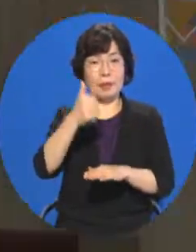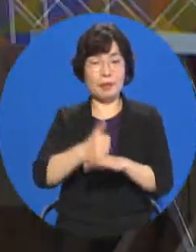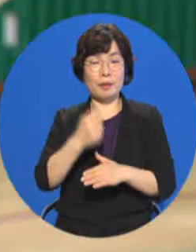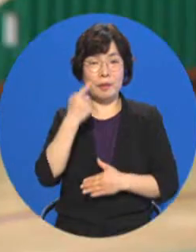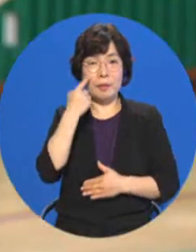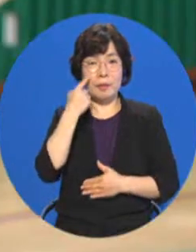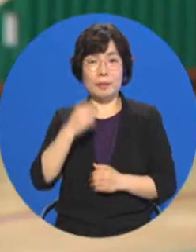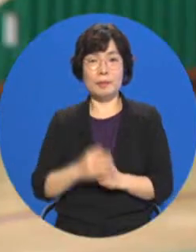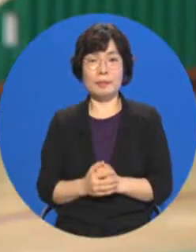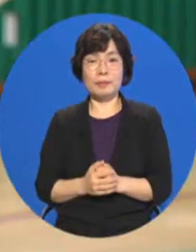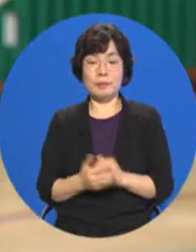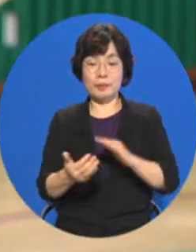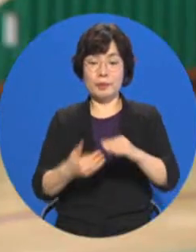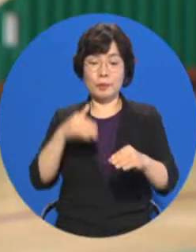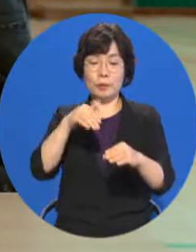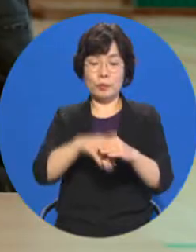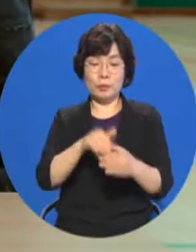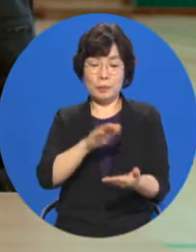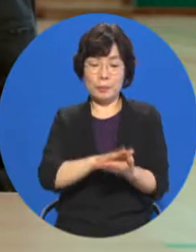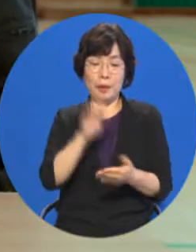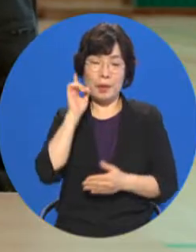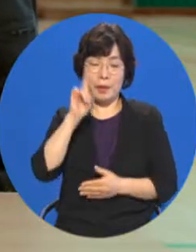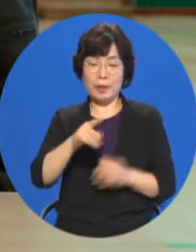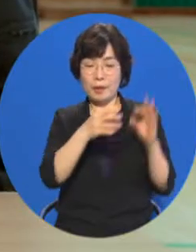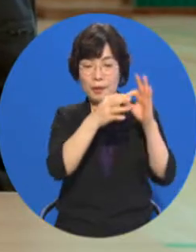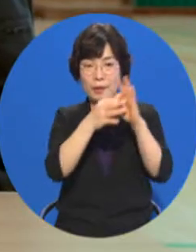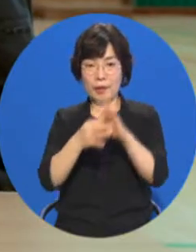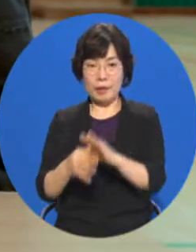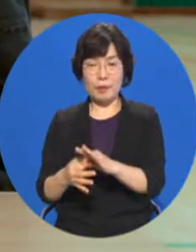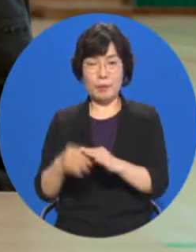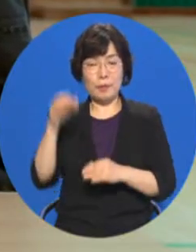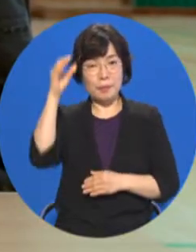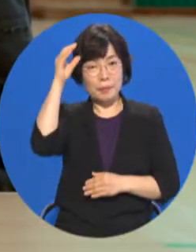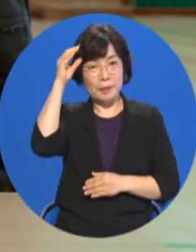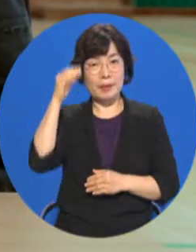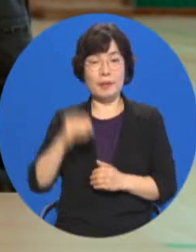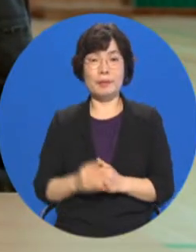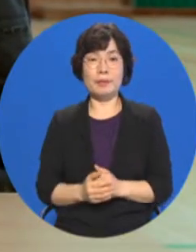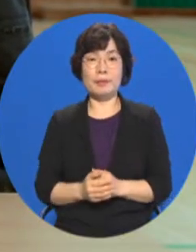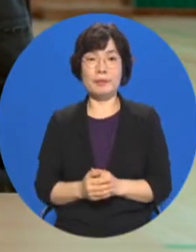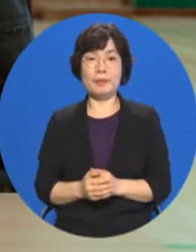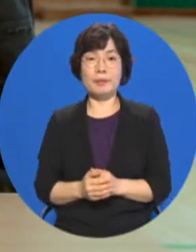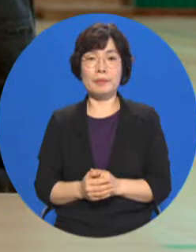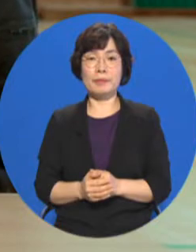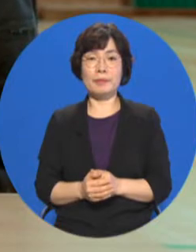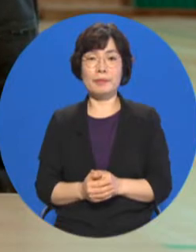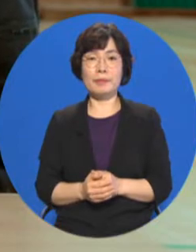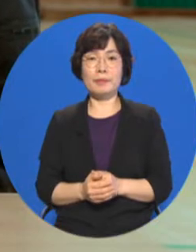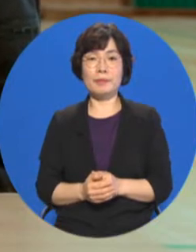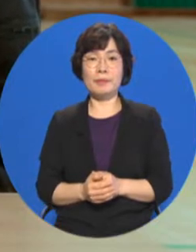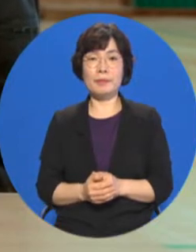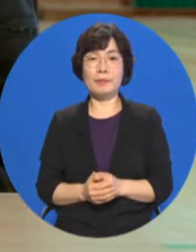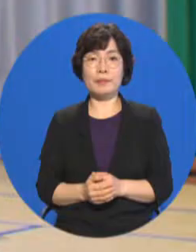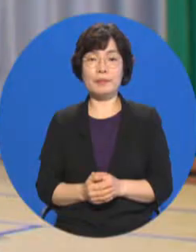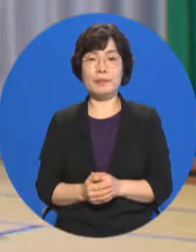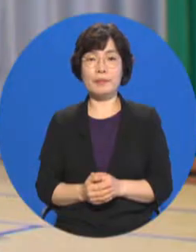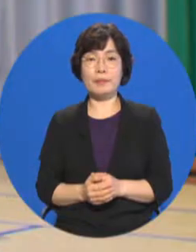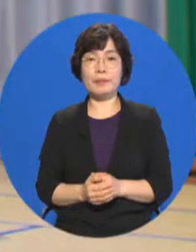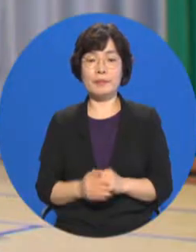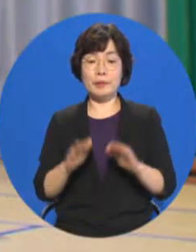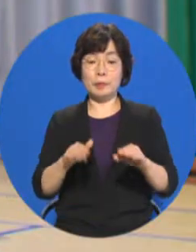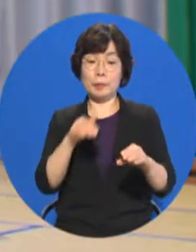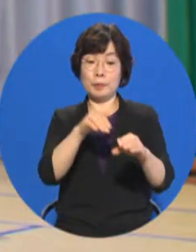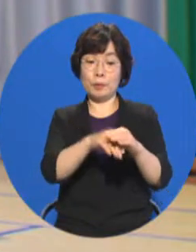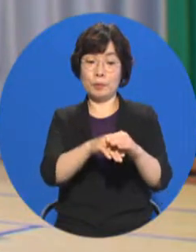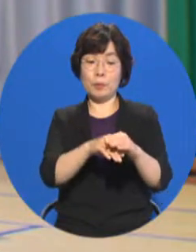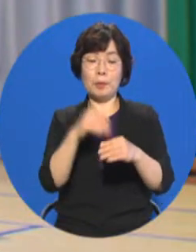있는데요 어사 덴트 표의 열기가 내일이 실버 투표 에도 그대로 이어질 것으로 조심스레 전망하고 있습니다 이번에